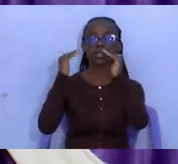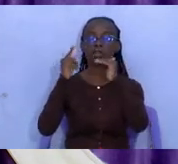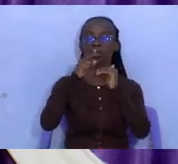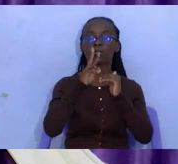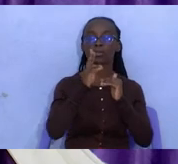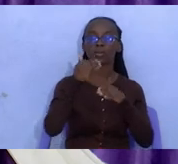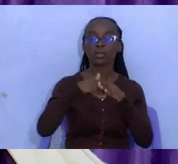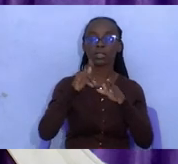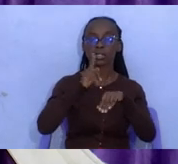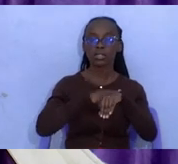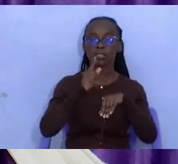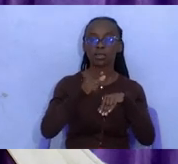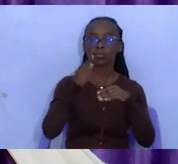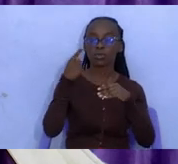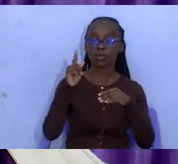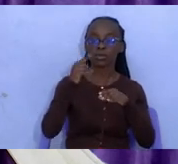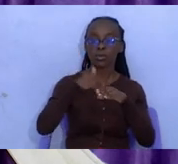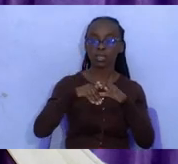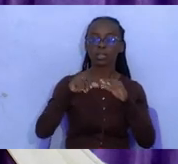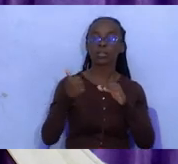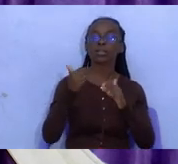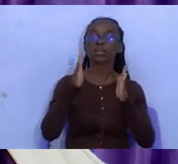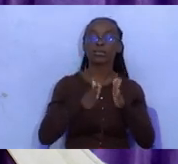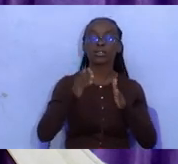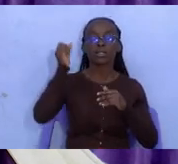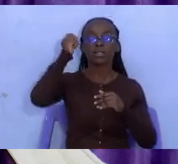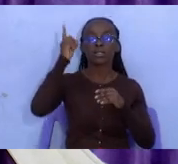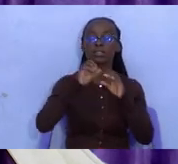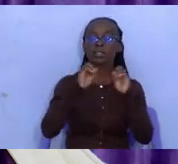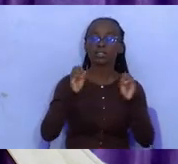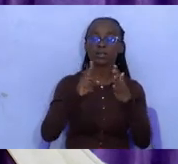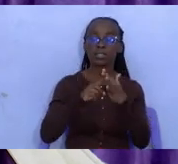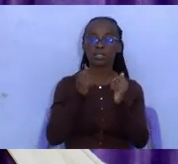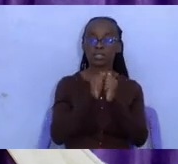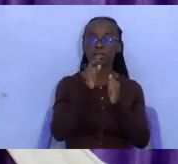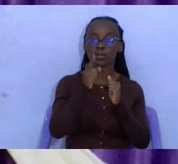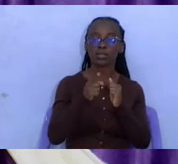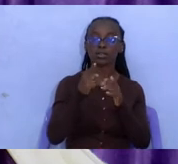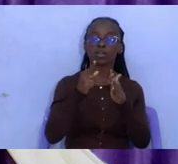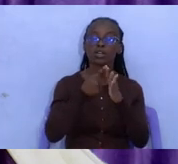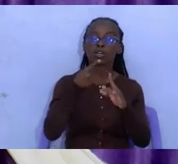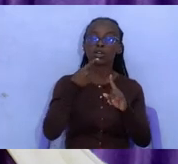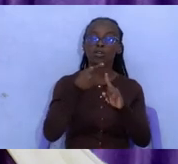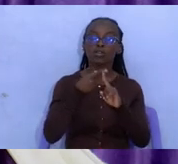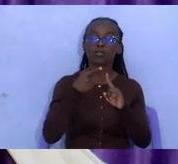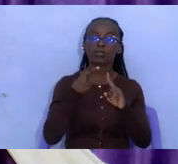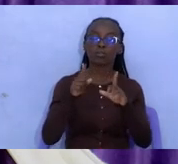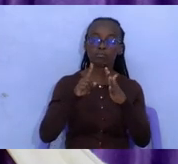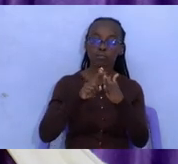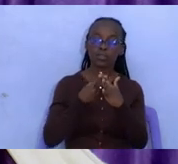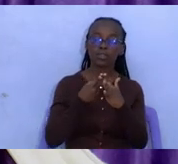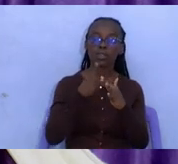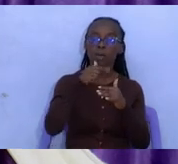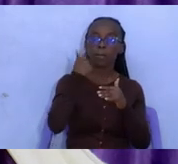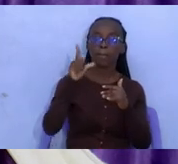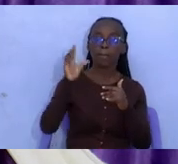wakati unaenda kwa yule mwingine haelewi mahali umefikia, inabidi aanze na wewe siku ya 1. So mwenye kupoteza muda ni